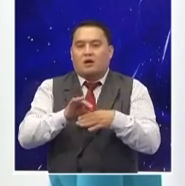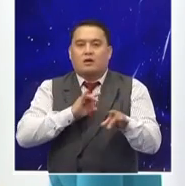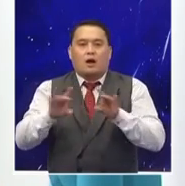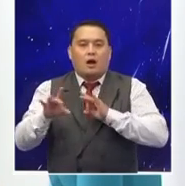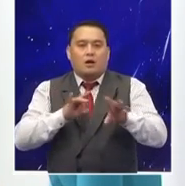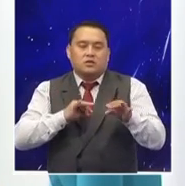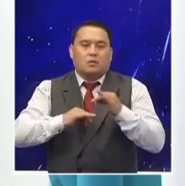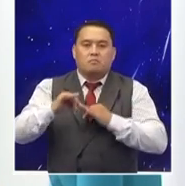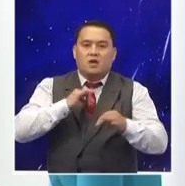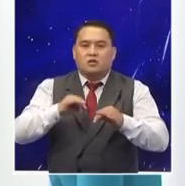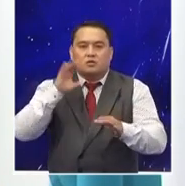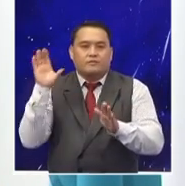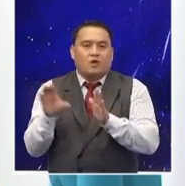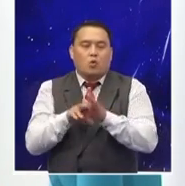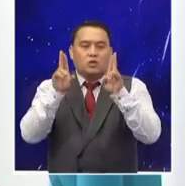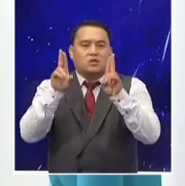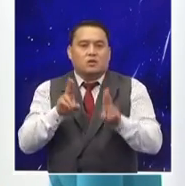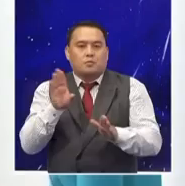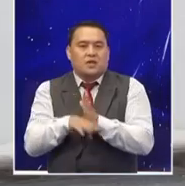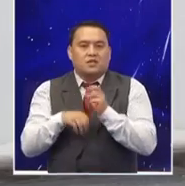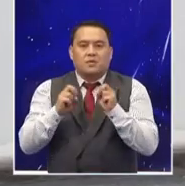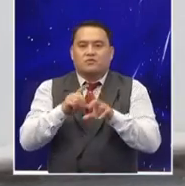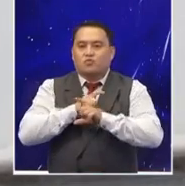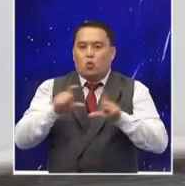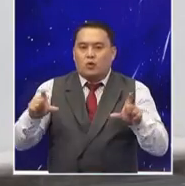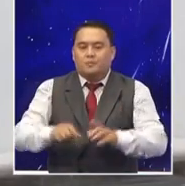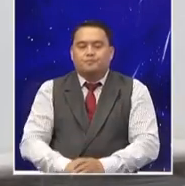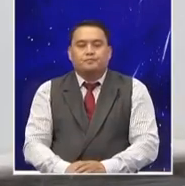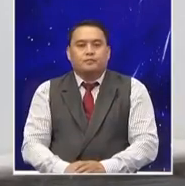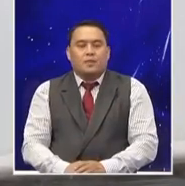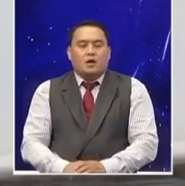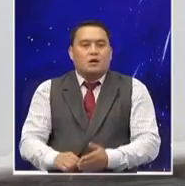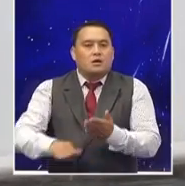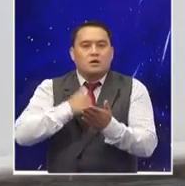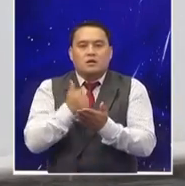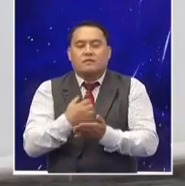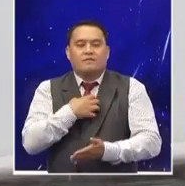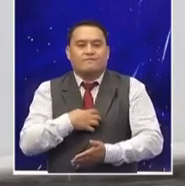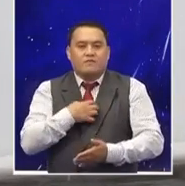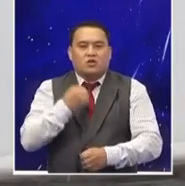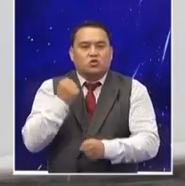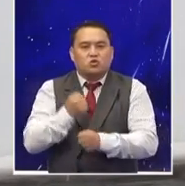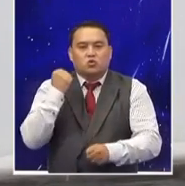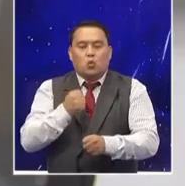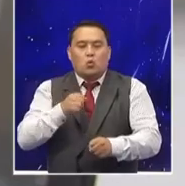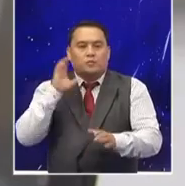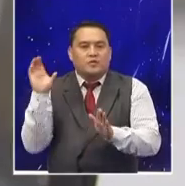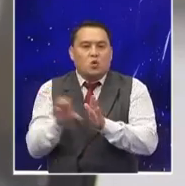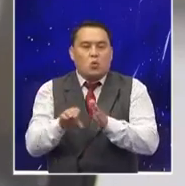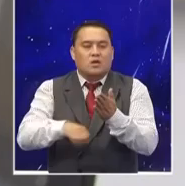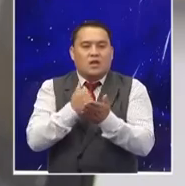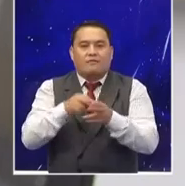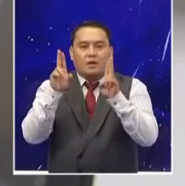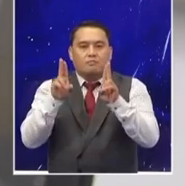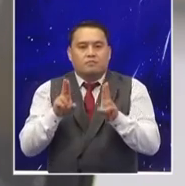беседа о соблюдении норм санторин безопасности в школе безопасность детей превыше всего строжайшее соблюдение санитарных норм главная